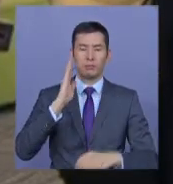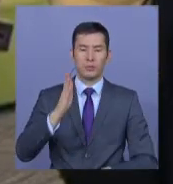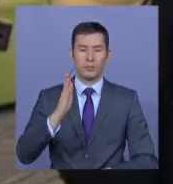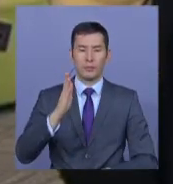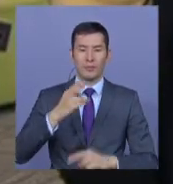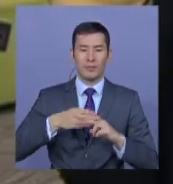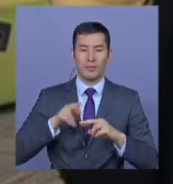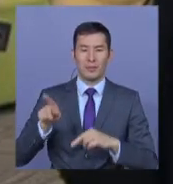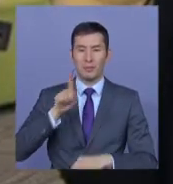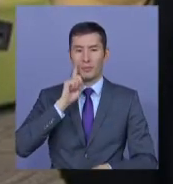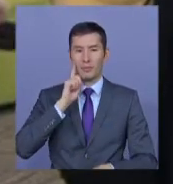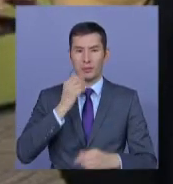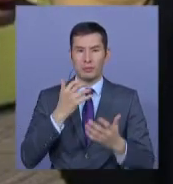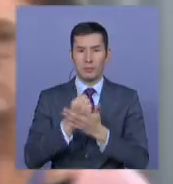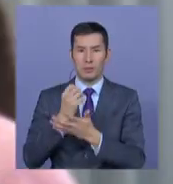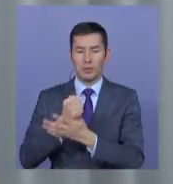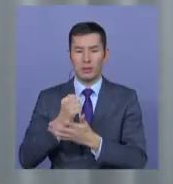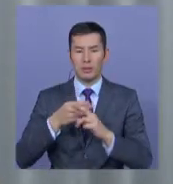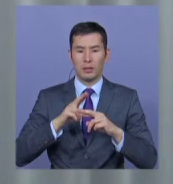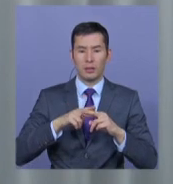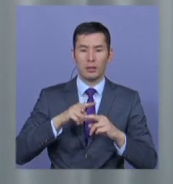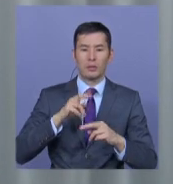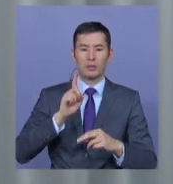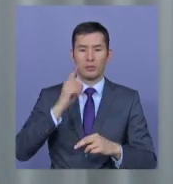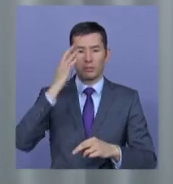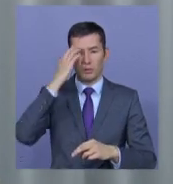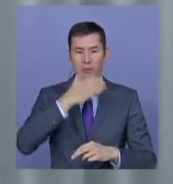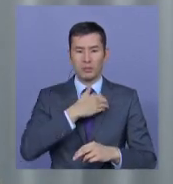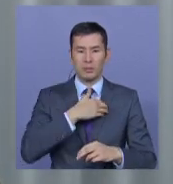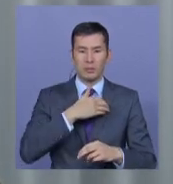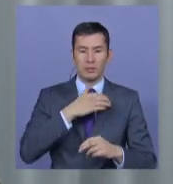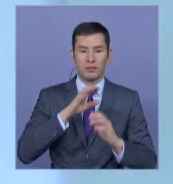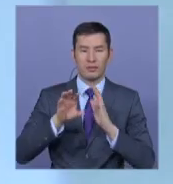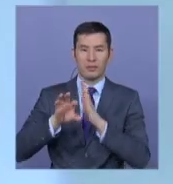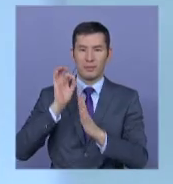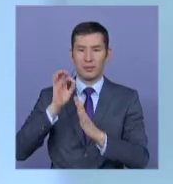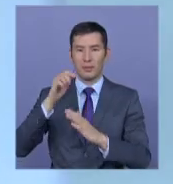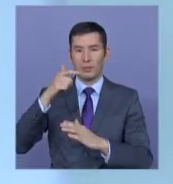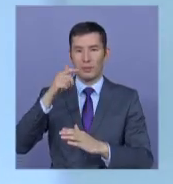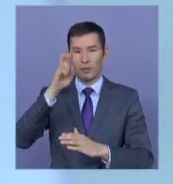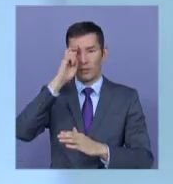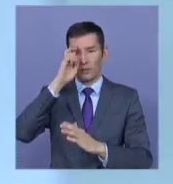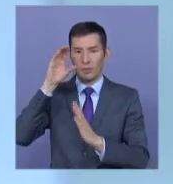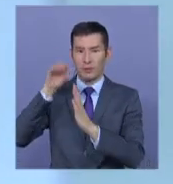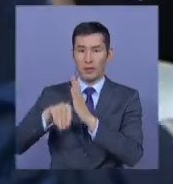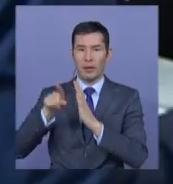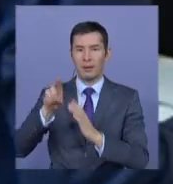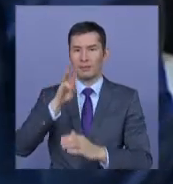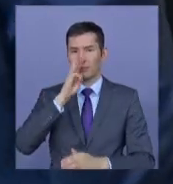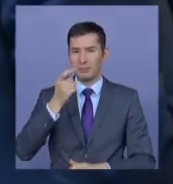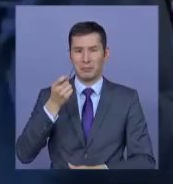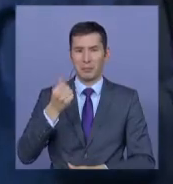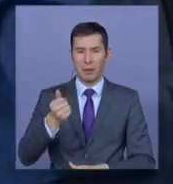табысы мол кәсіпті тастап, жолақысы төмен мемлекеттік қызметті таңдағаны бір журналистің күмәнін туғызған сыңайлы. Қалай болса да, бұл сұрақты олар мемлекеттік қызмет